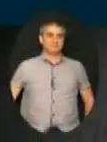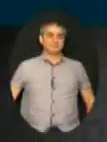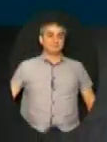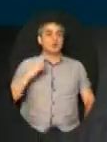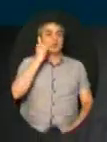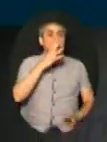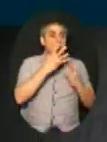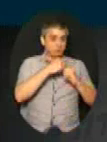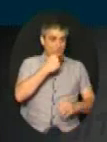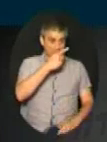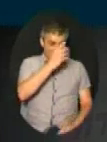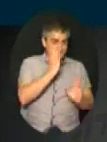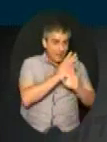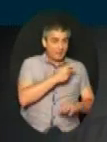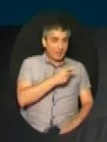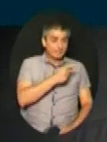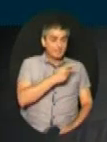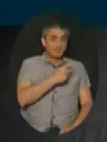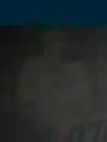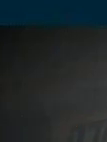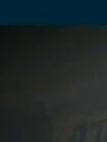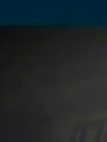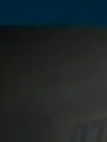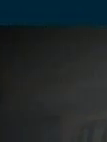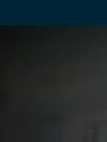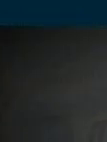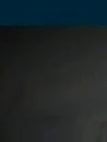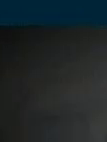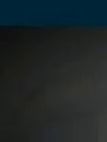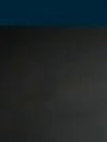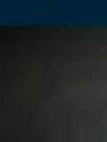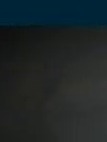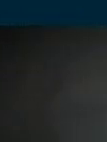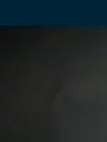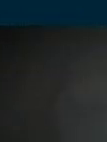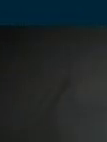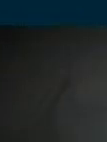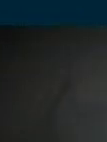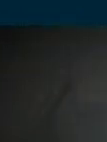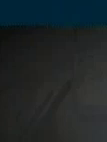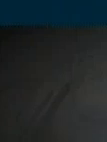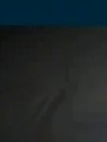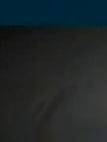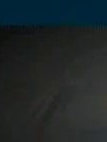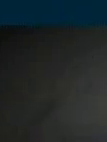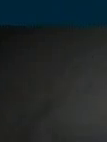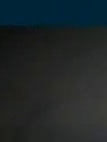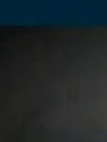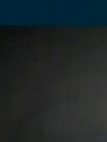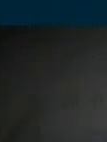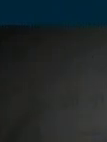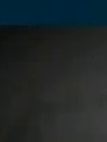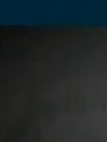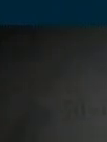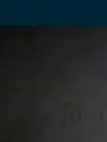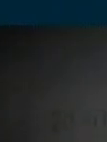הרוצח של משפחת פוגל הרוצחים הם מחבלים? בוודאי, מה, אם הוא רוצח אנשים בשנתם, אבל המחבלים,